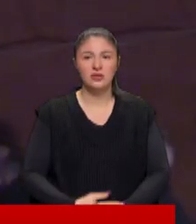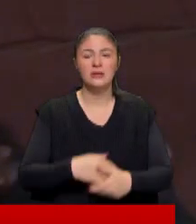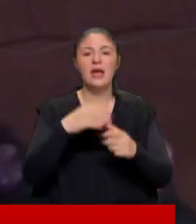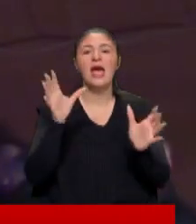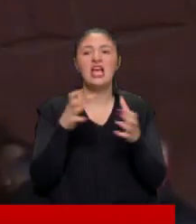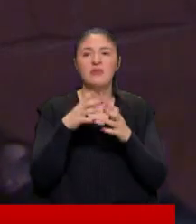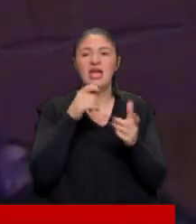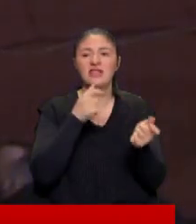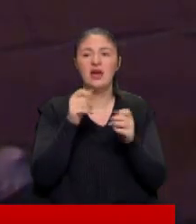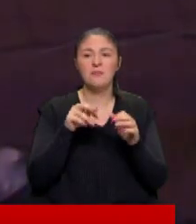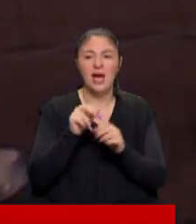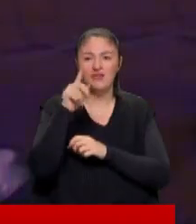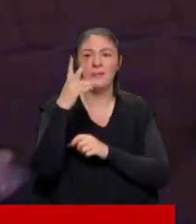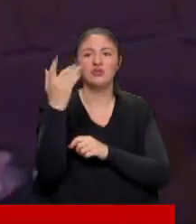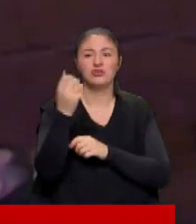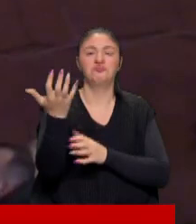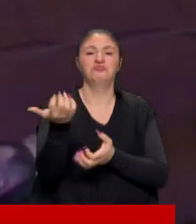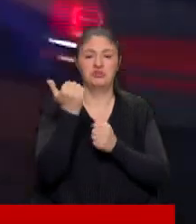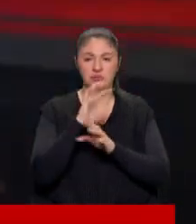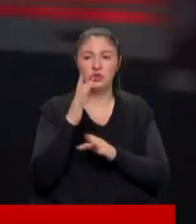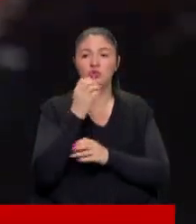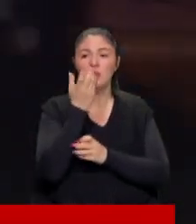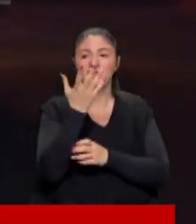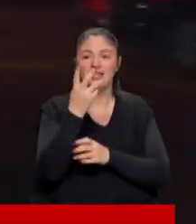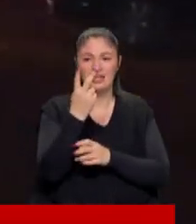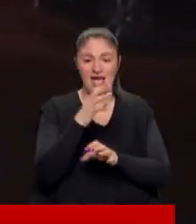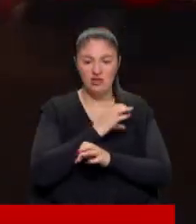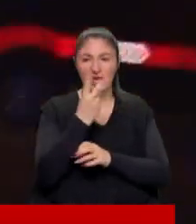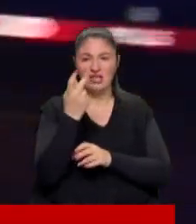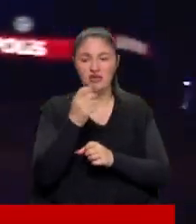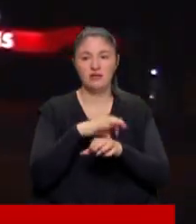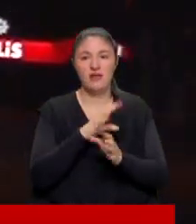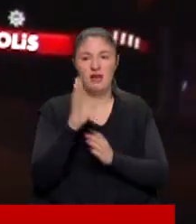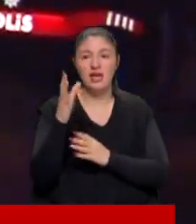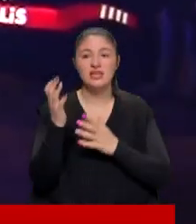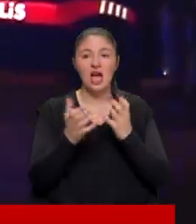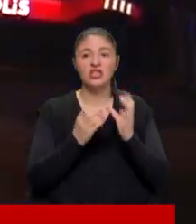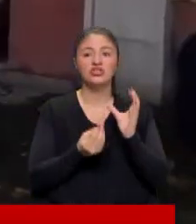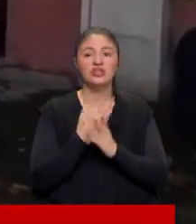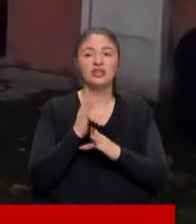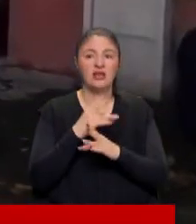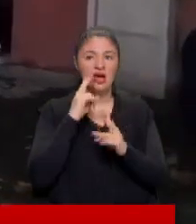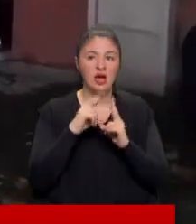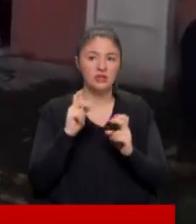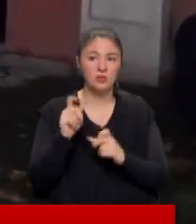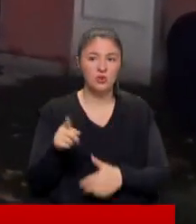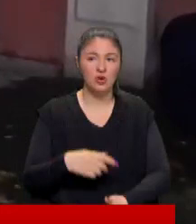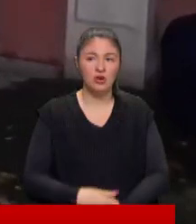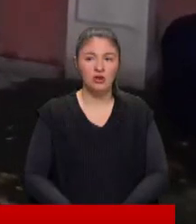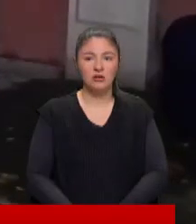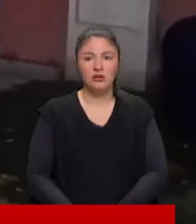Ekipler itfaiye merdiveniyle 5 kişiye ulaştı. Dumandan etkilenen 2 kişi hastaneye kaldırıldı. Yangının çıkış sebebi araştırılıyor.